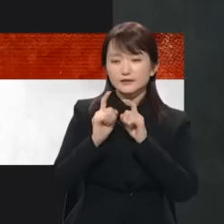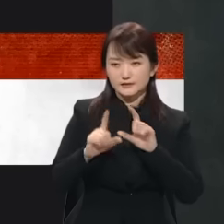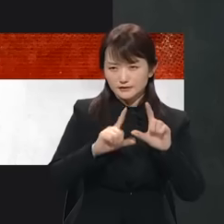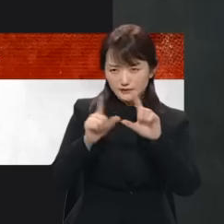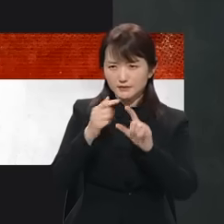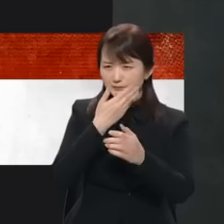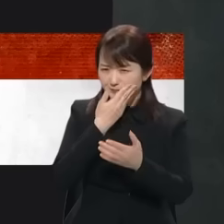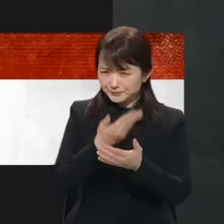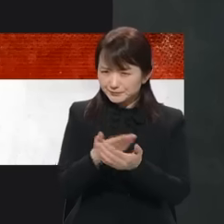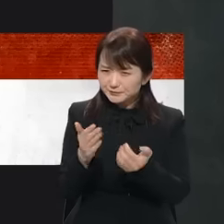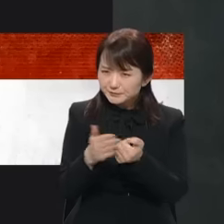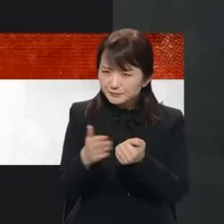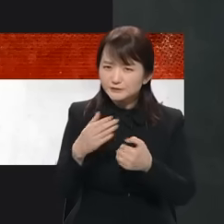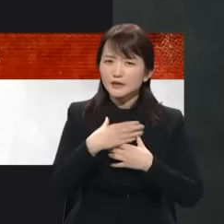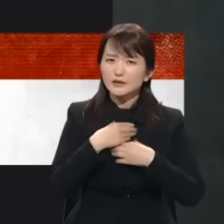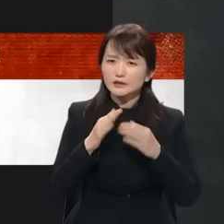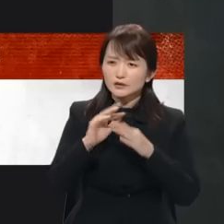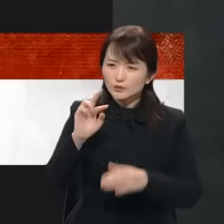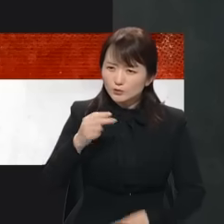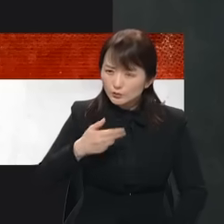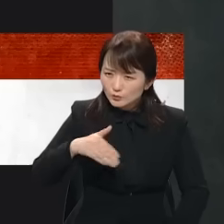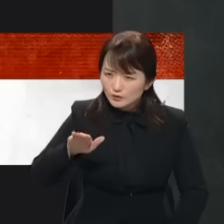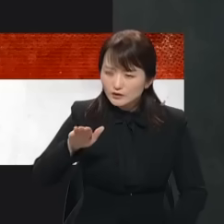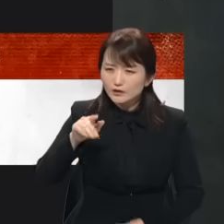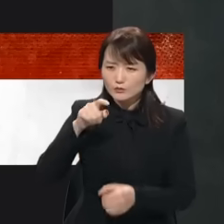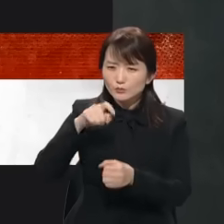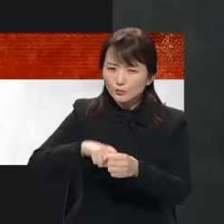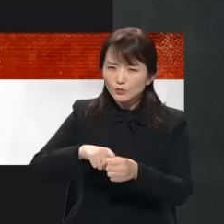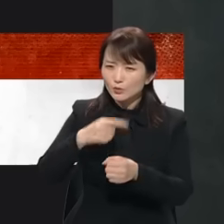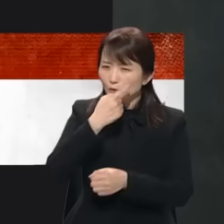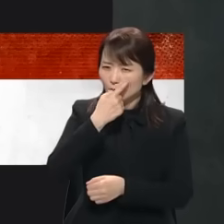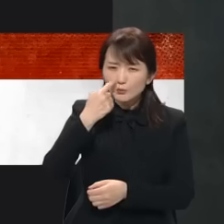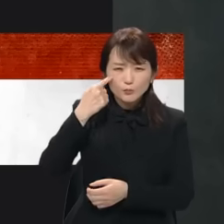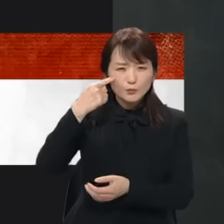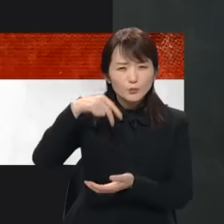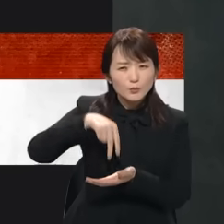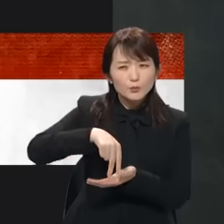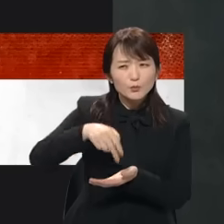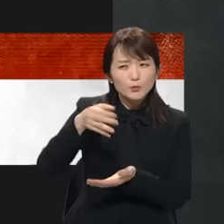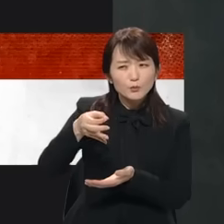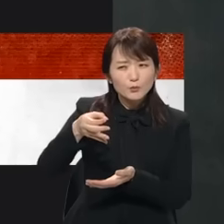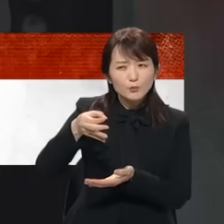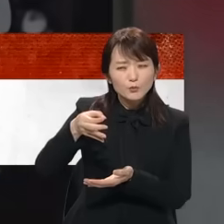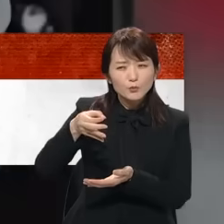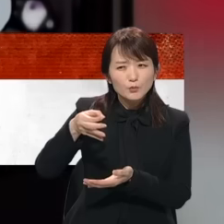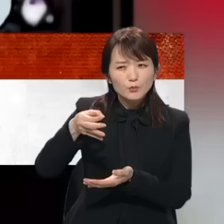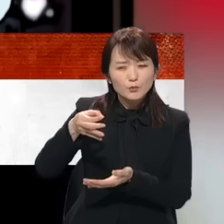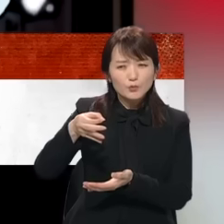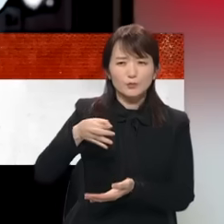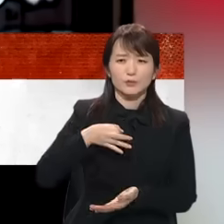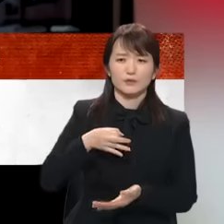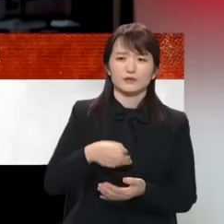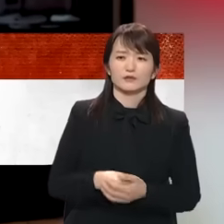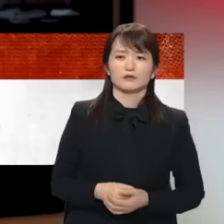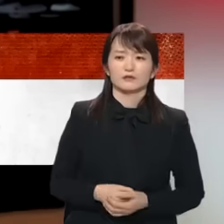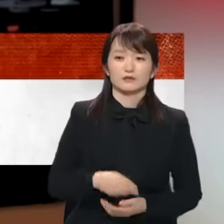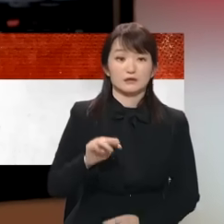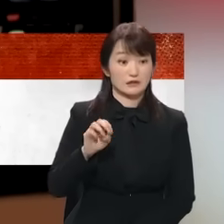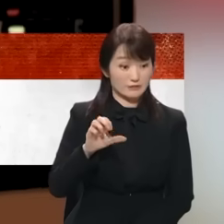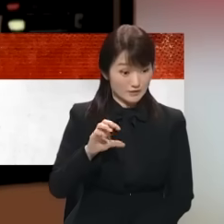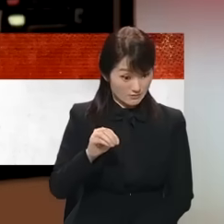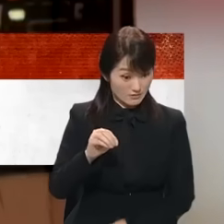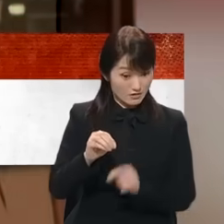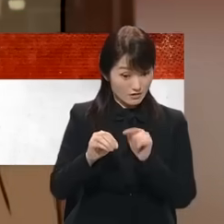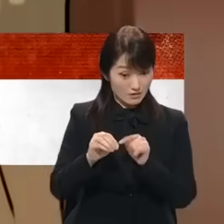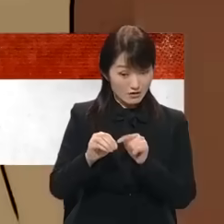때문에 그 안전하게 귀가했을 때를 위해서 그 보증금 같은 걸 봤나 봐요 그게 35만